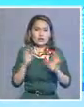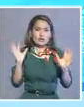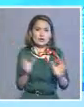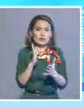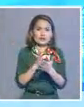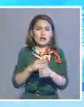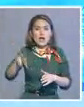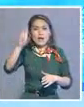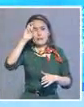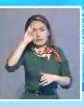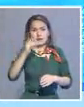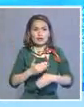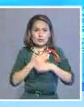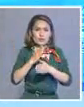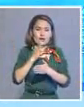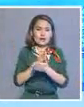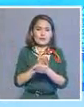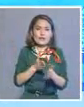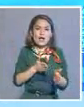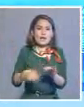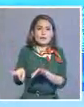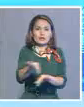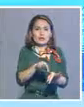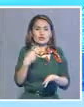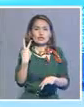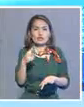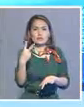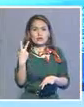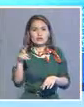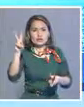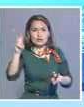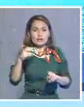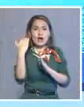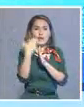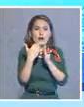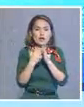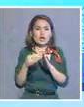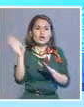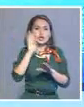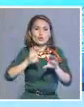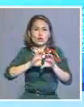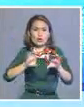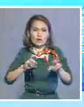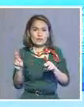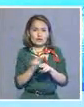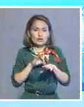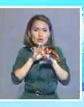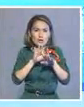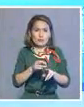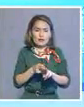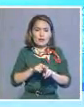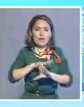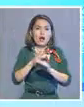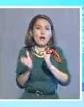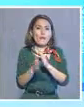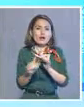көп. Бұл істі мемлекет те қолдап отыр. Бизнестің жол картасы 2020 бағдарламасымен су құбырлары жүргізіліп, жол төселді. Іс алға басса,